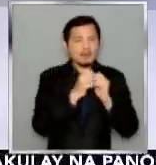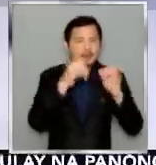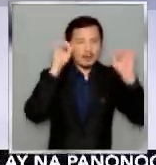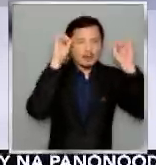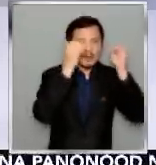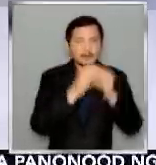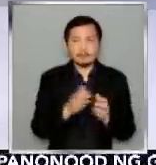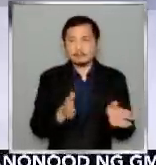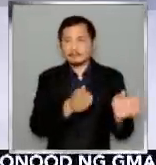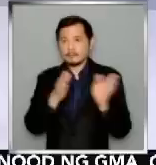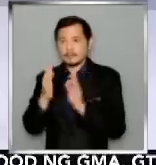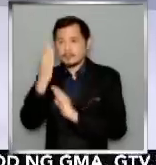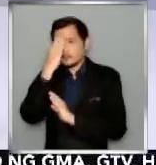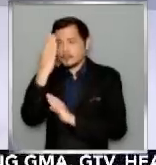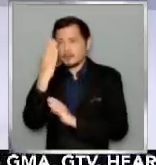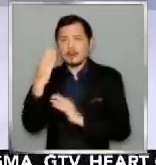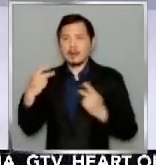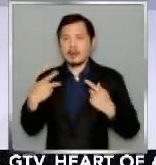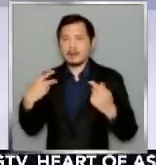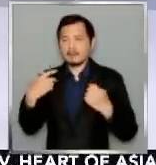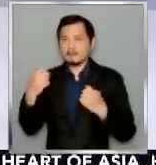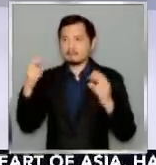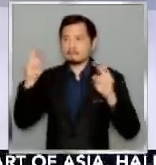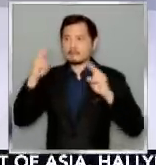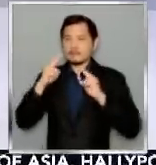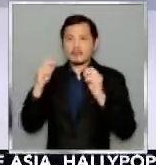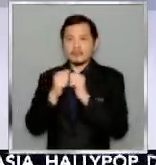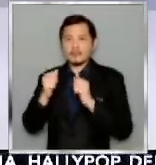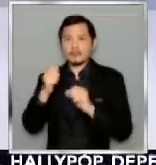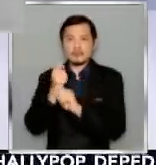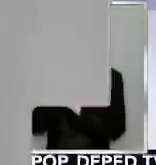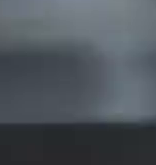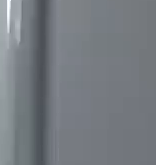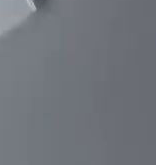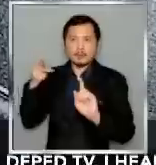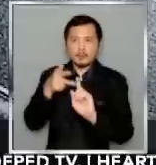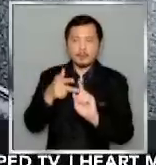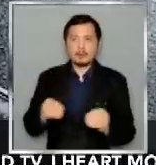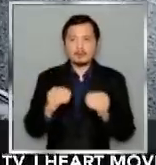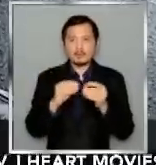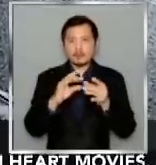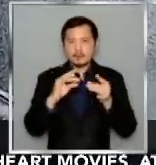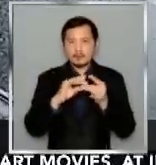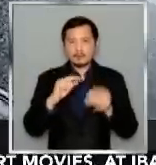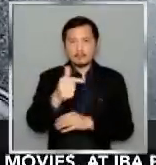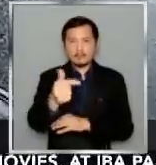Bulacan matapos bahagip ng truck. Yan at iba pang aksidente sa pagtutok ni Katrina So.